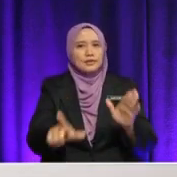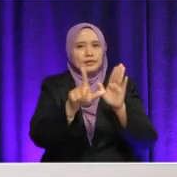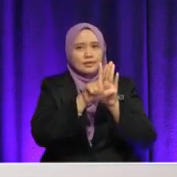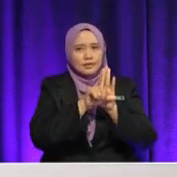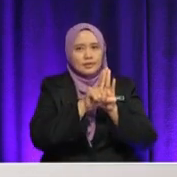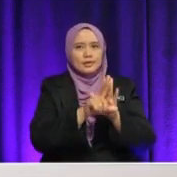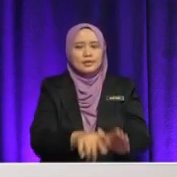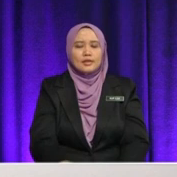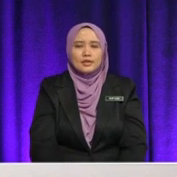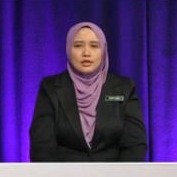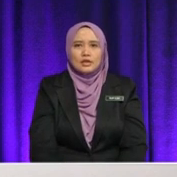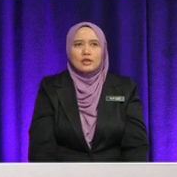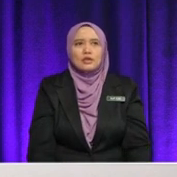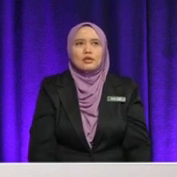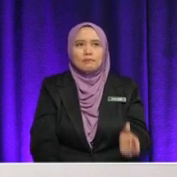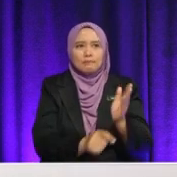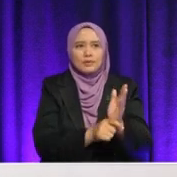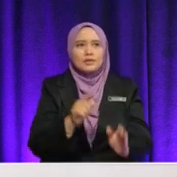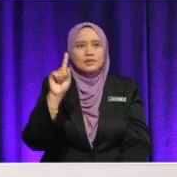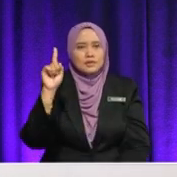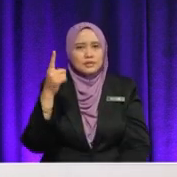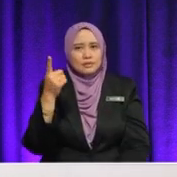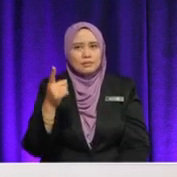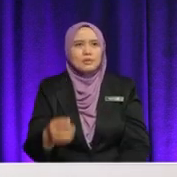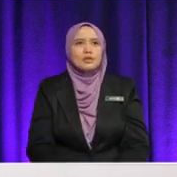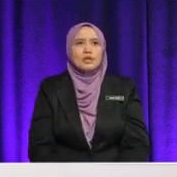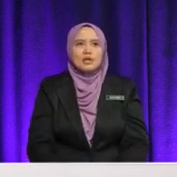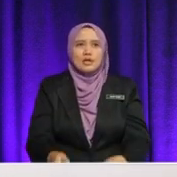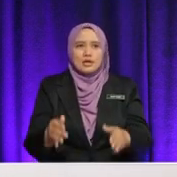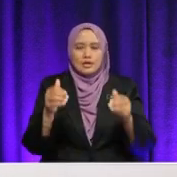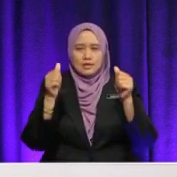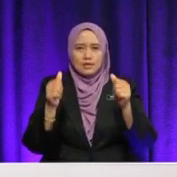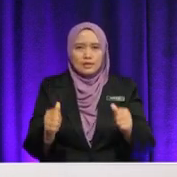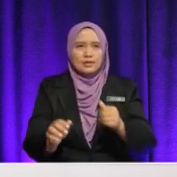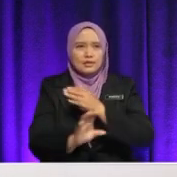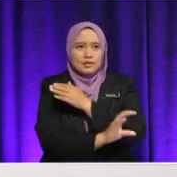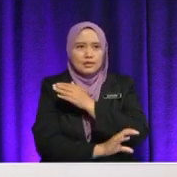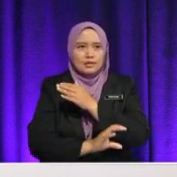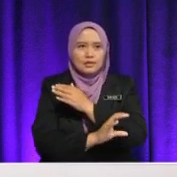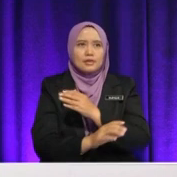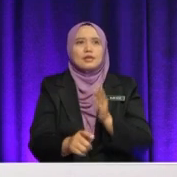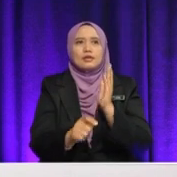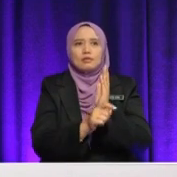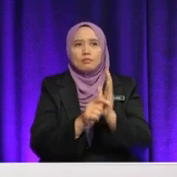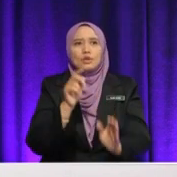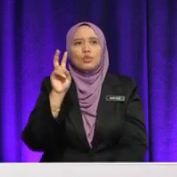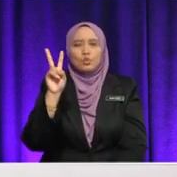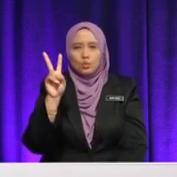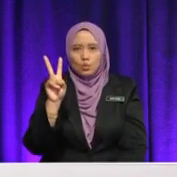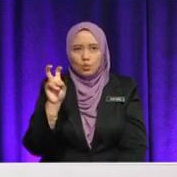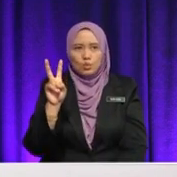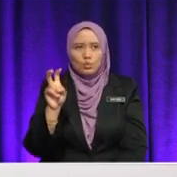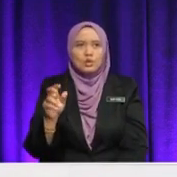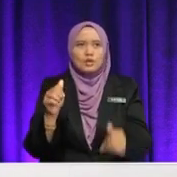Negeri tambah lagi seramai 20 orang dilantik mewakili kepentingan tertentu deh orang khususnya dalam bidang kepakaran Oke